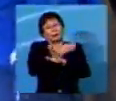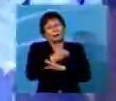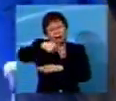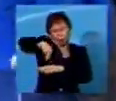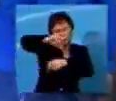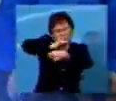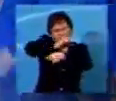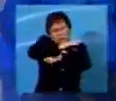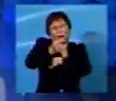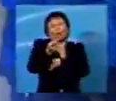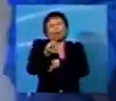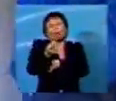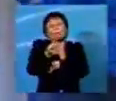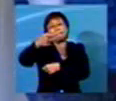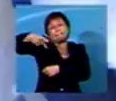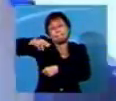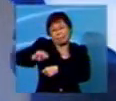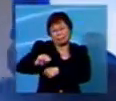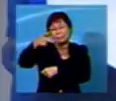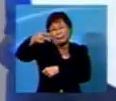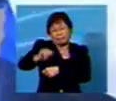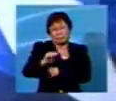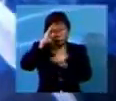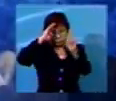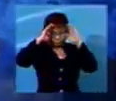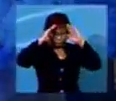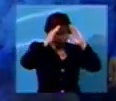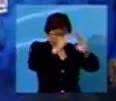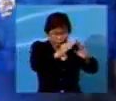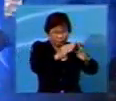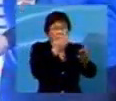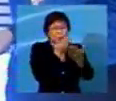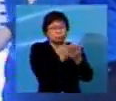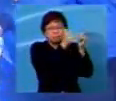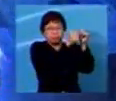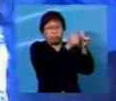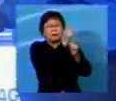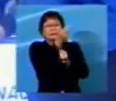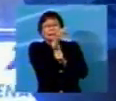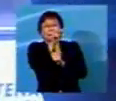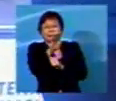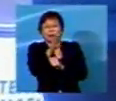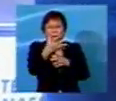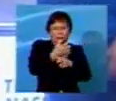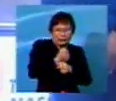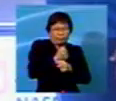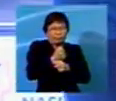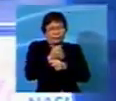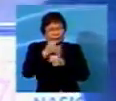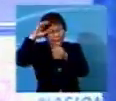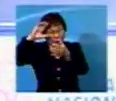kualiti kerja Perdana Menteri turut menekankan aspek integriti dalam operasi tnb untuk membina keyakinan pelabur